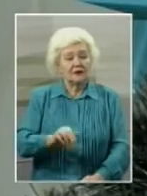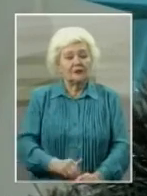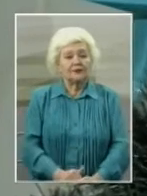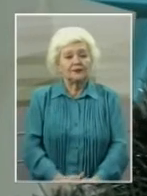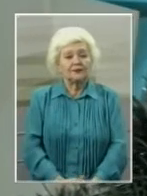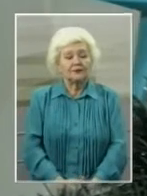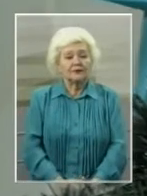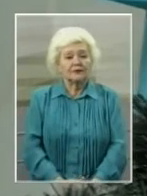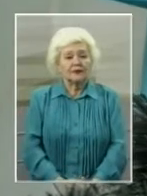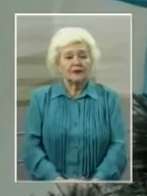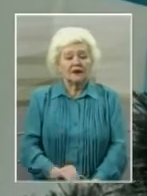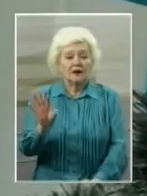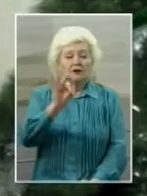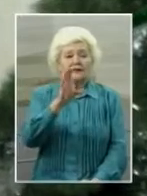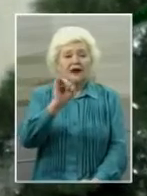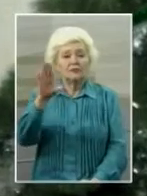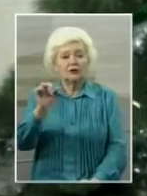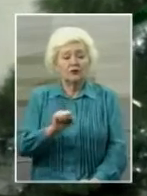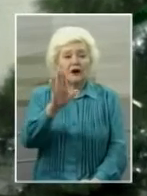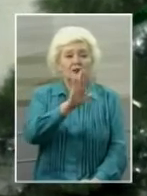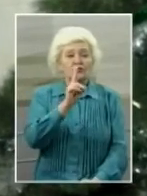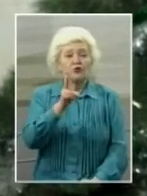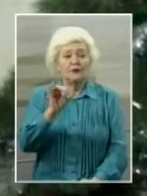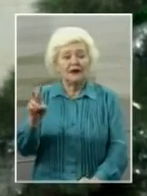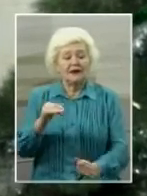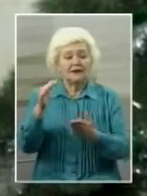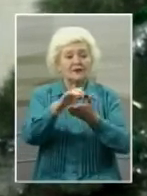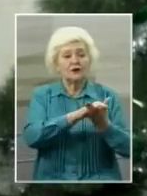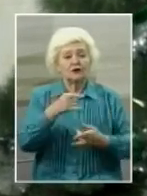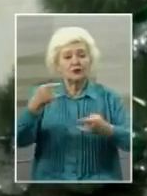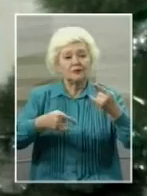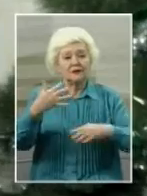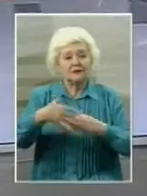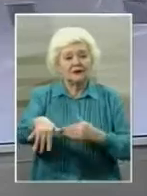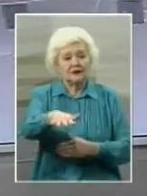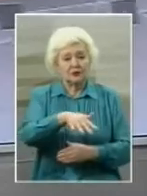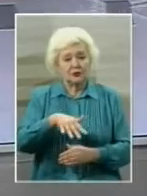народився. Оксана Стремнова, Владислав Купрієв, Суспільне, Херсон.